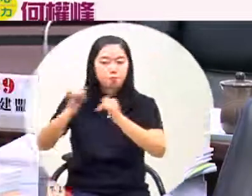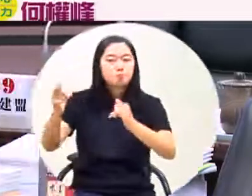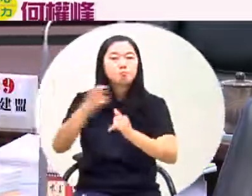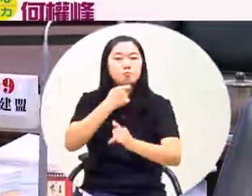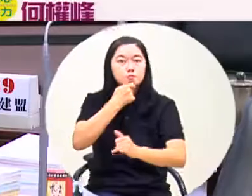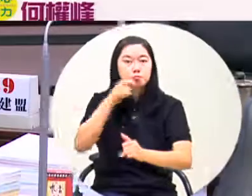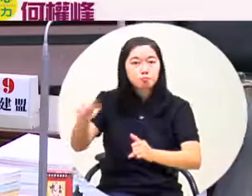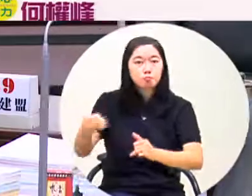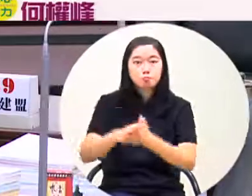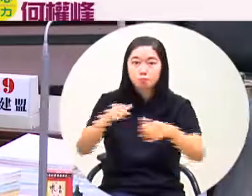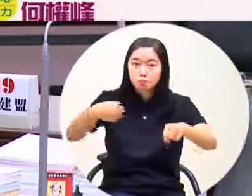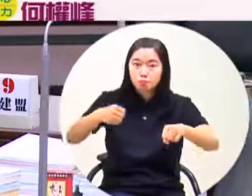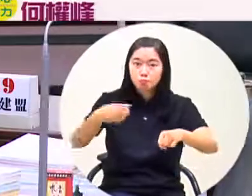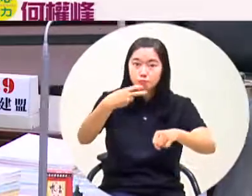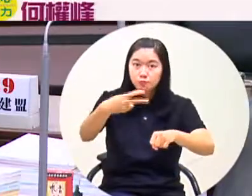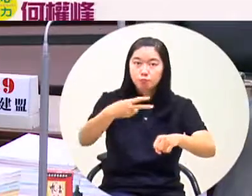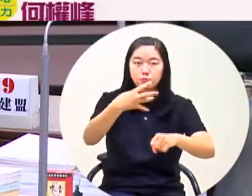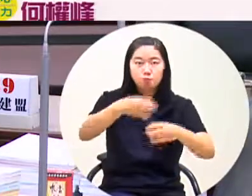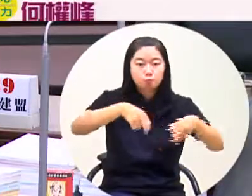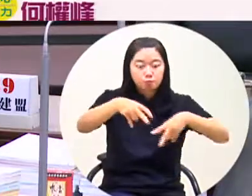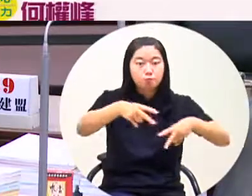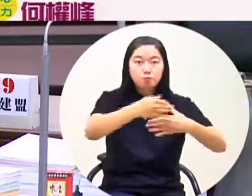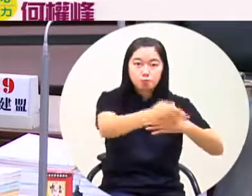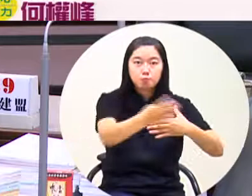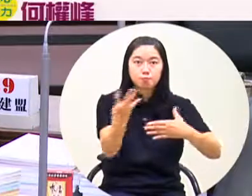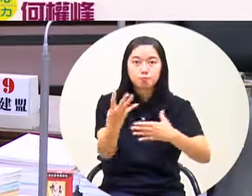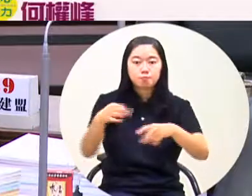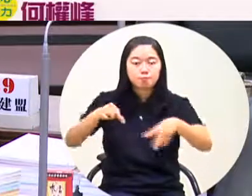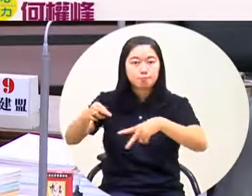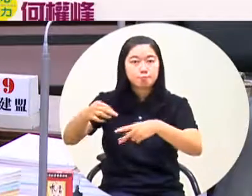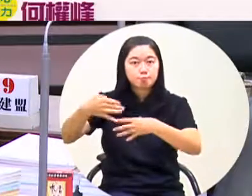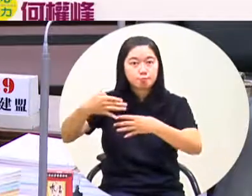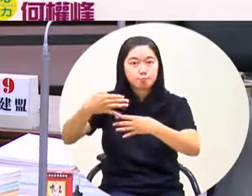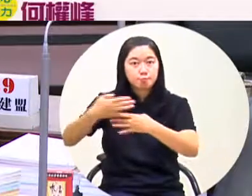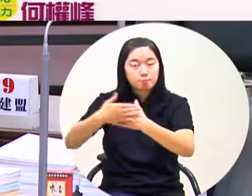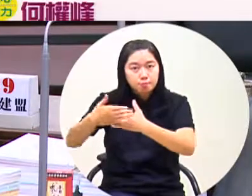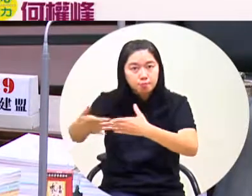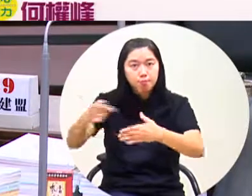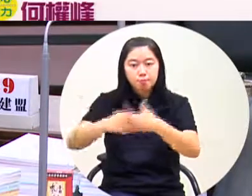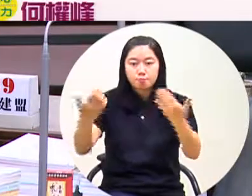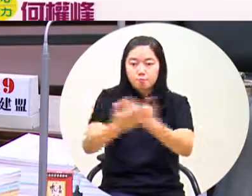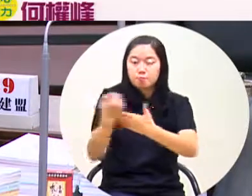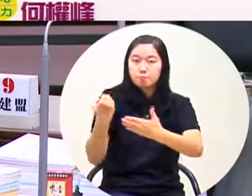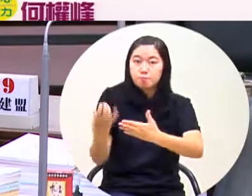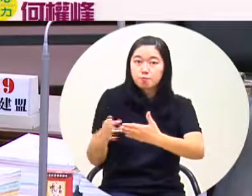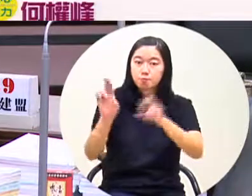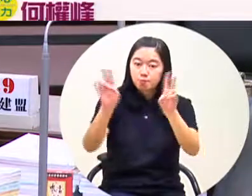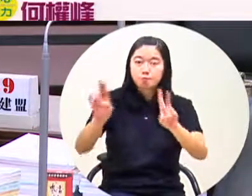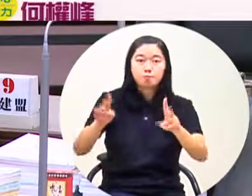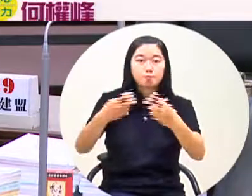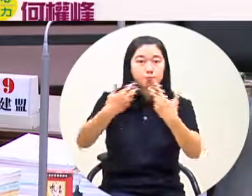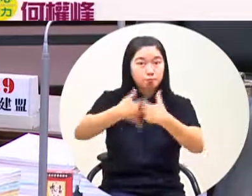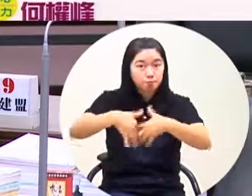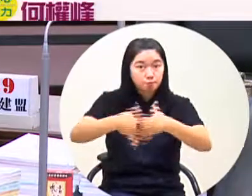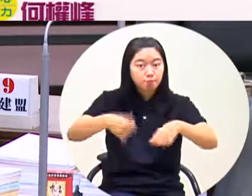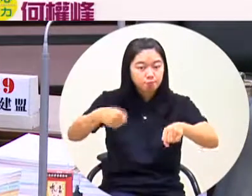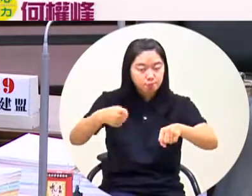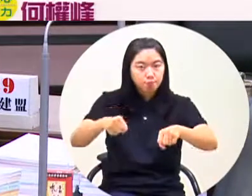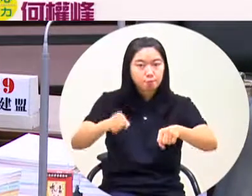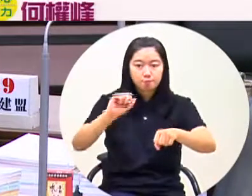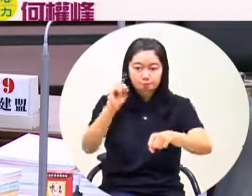车甚至四行程机车汰换成电动机车？我想最主要的原因其实有两个，第一个其实就